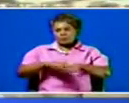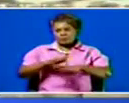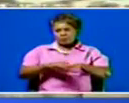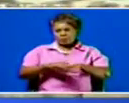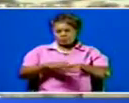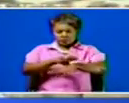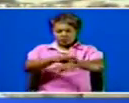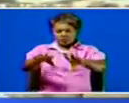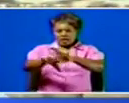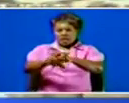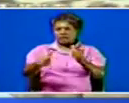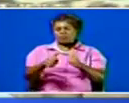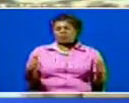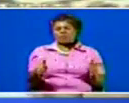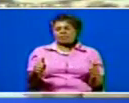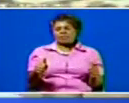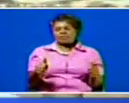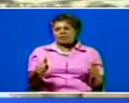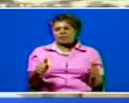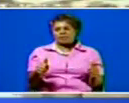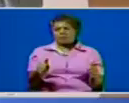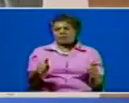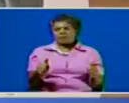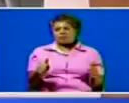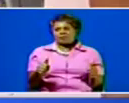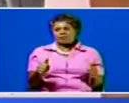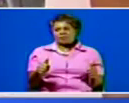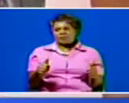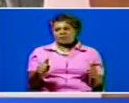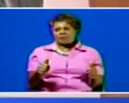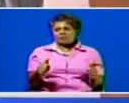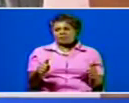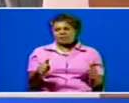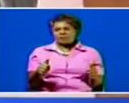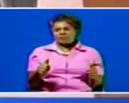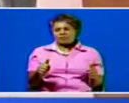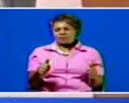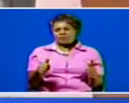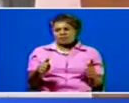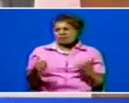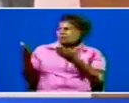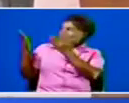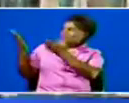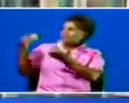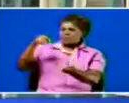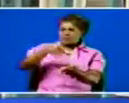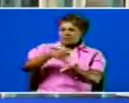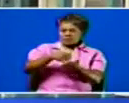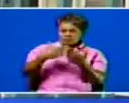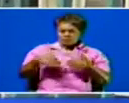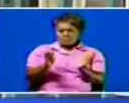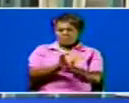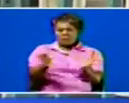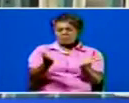liko vizuri, sio unavaa kibuni, unatakiwa huo unaonekana vizuri. Mwongozo huu unawahusu watumishi wa